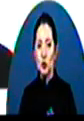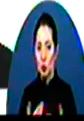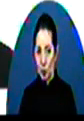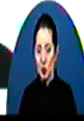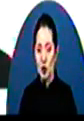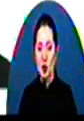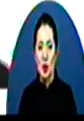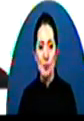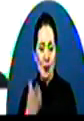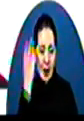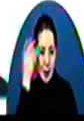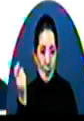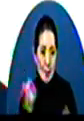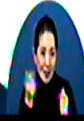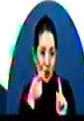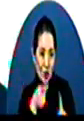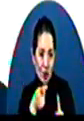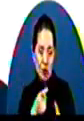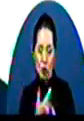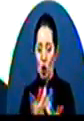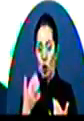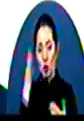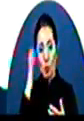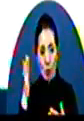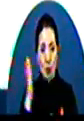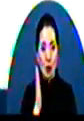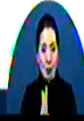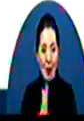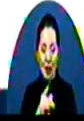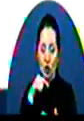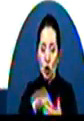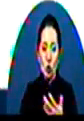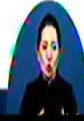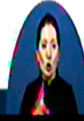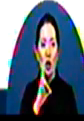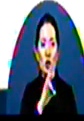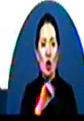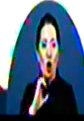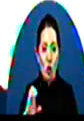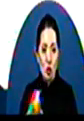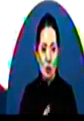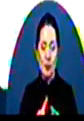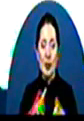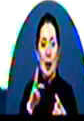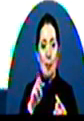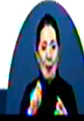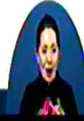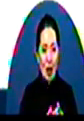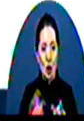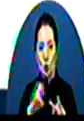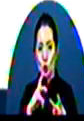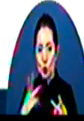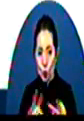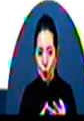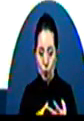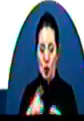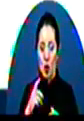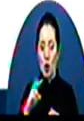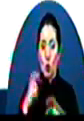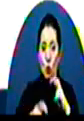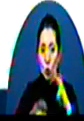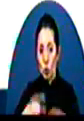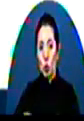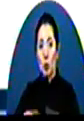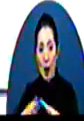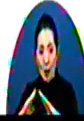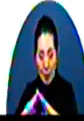Малчд руу чиглэсэн олон бодлого байгаа. Тэр дотор одоо ноос, махны сүүний гаралтай түүхий эдийн үйлдвэр барих, за